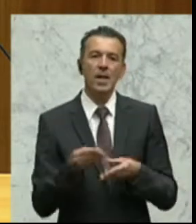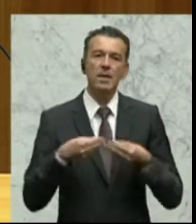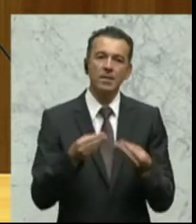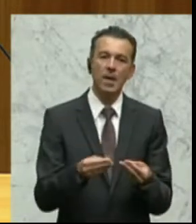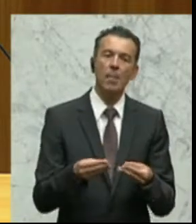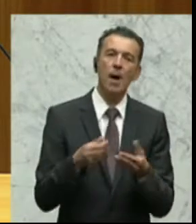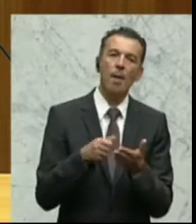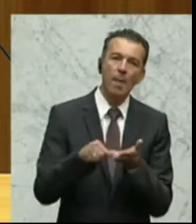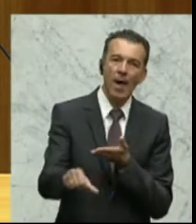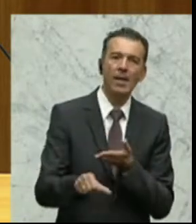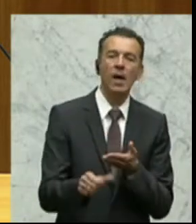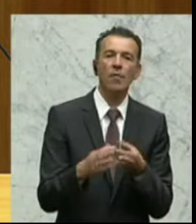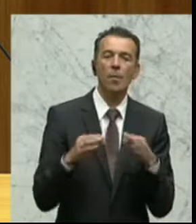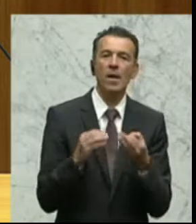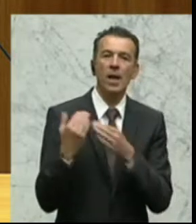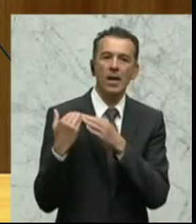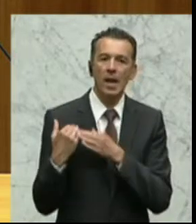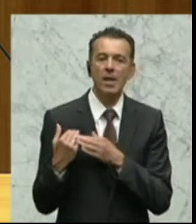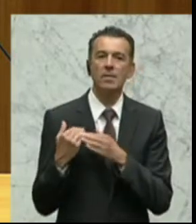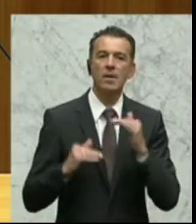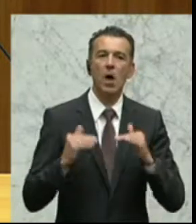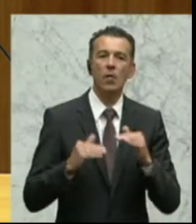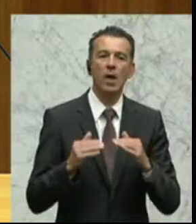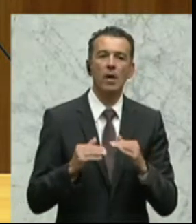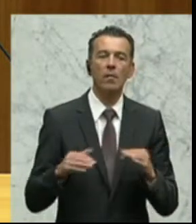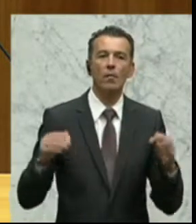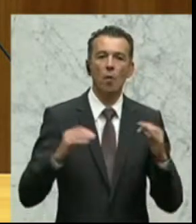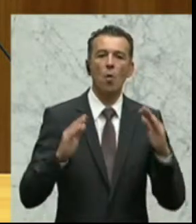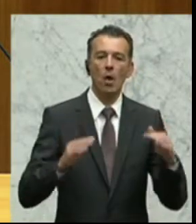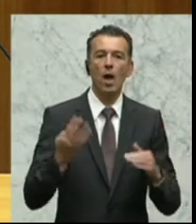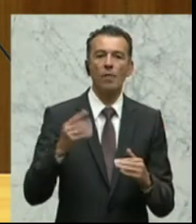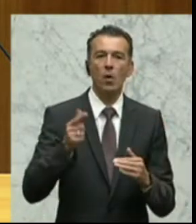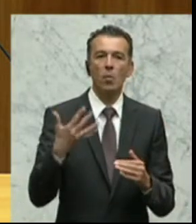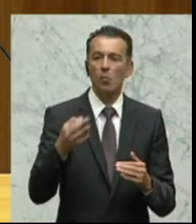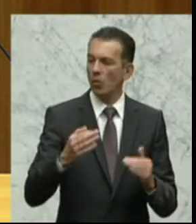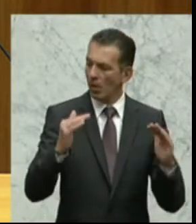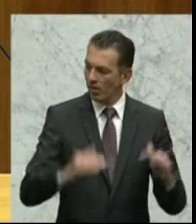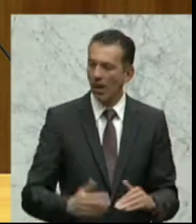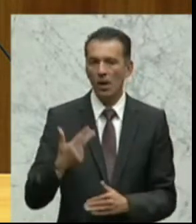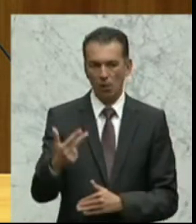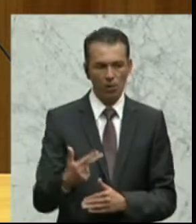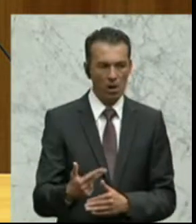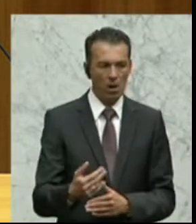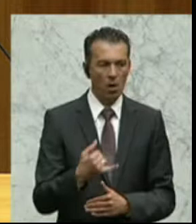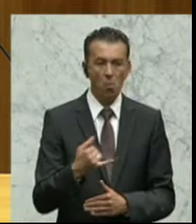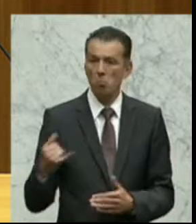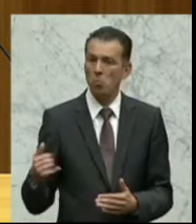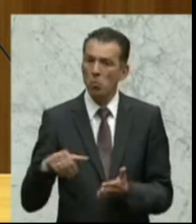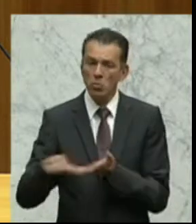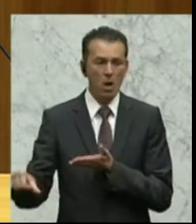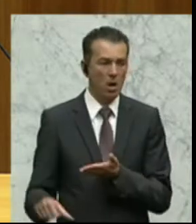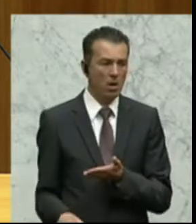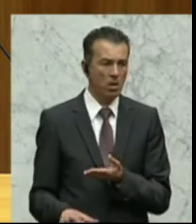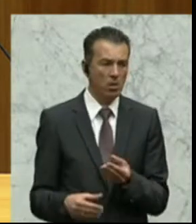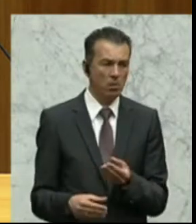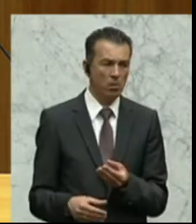Familienlastenausgleichsfonds, von 4,5 auf 3 senken. Und dann muss auch jeder Vermieter, der guten Gewinn macht, Beitrag zahlen. Warum nicht? Der kriegt ja auch seine Frau Kindergeld